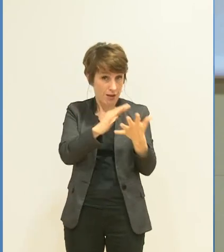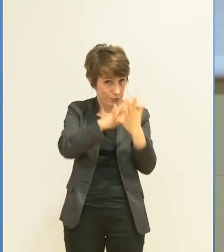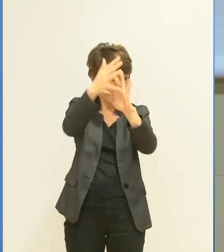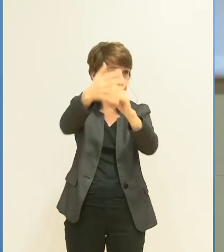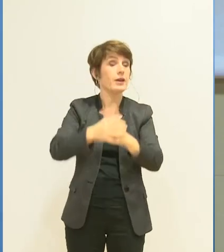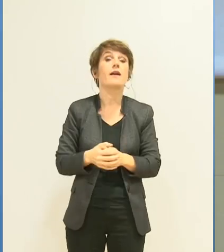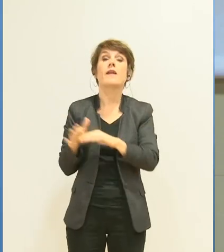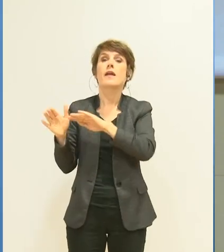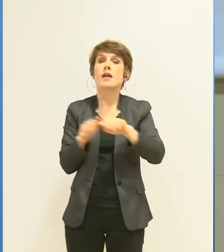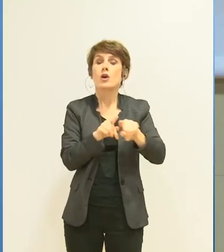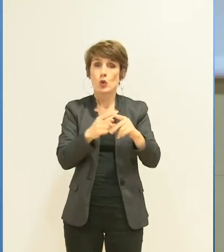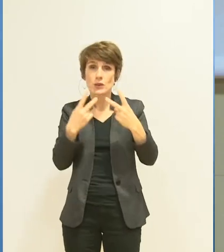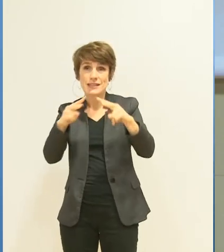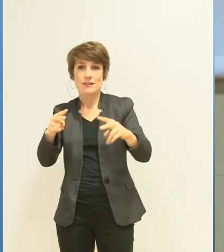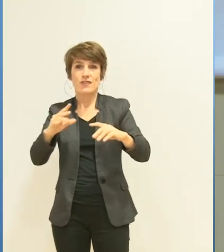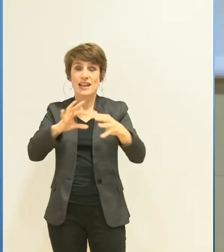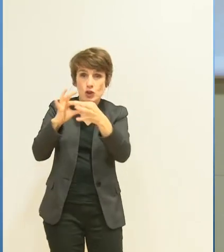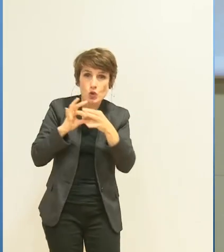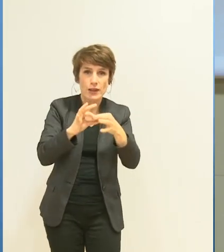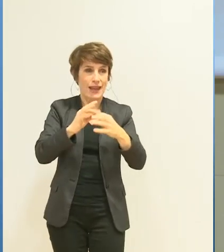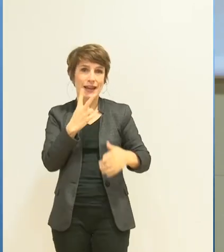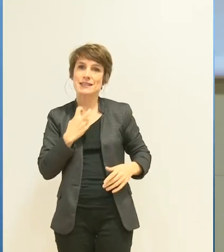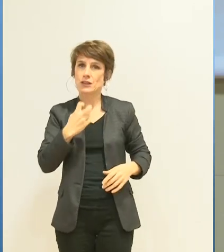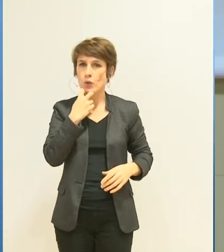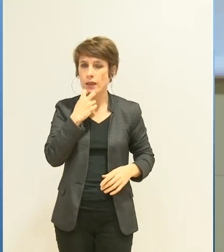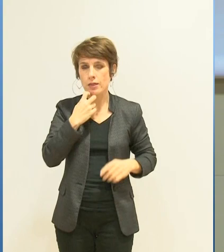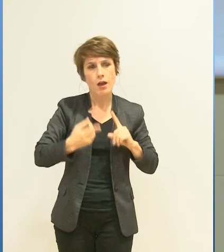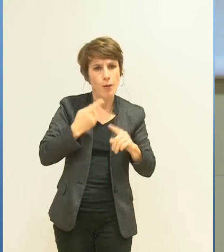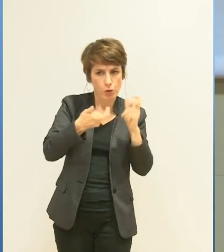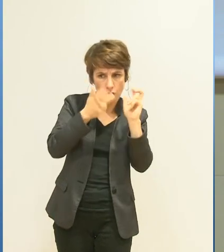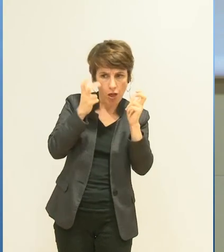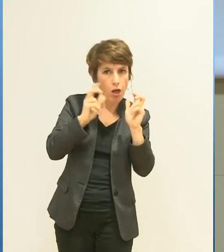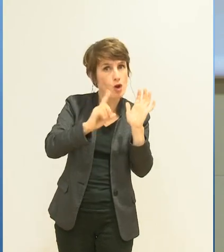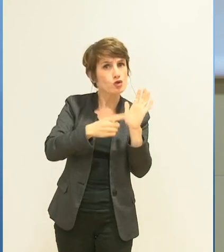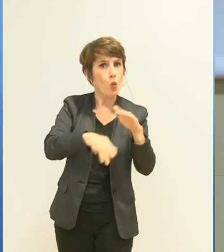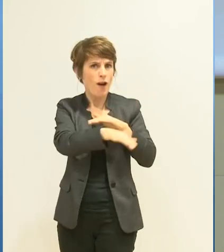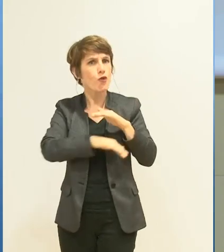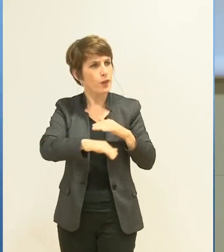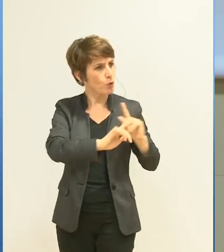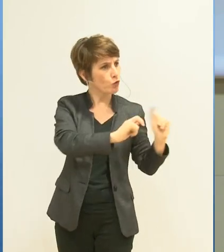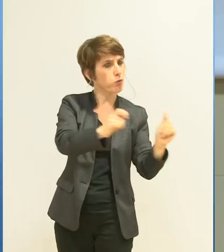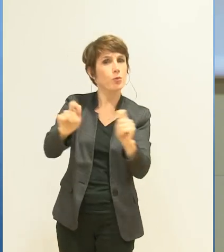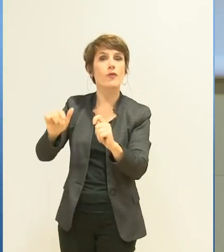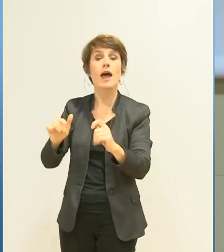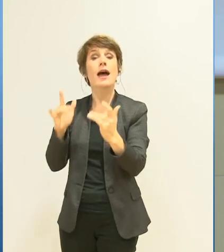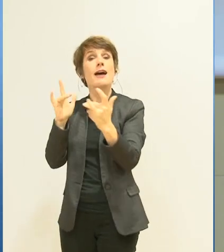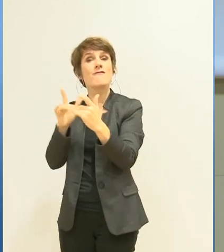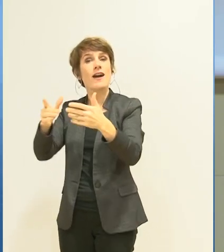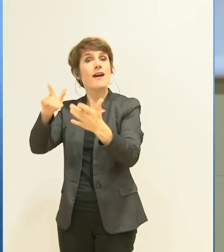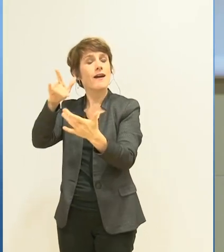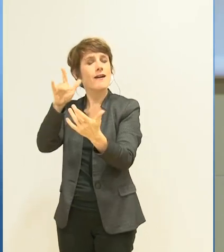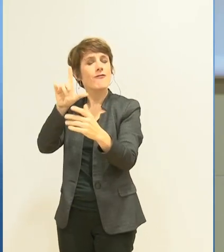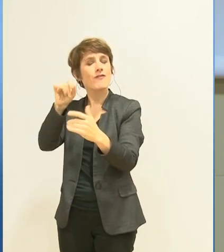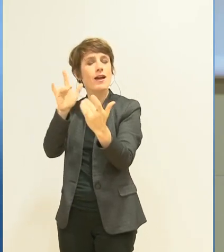qui porte son attention sur l'accès aux droits fondamentaux on l'a dit à l'ouverture de 20 lits d'accueil médicalisé l'ouverture du